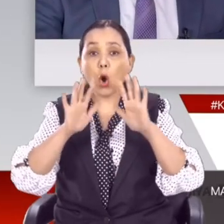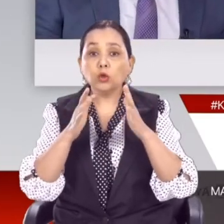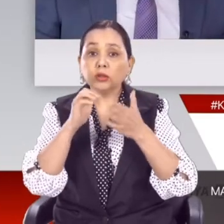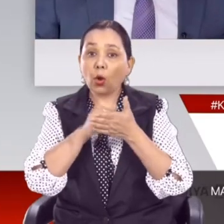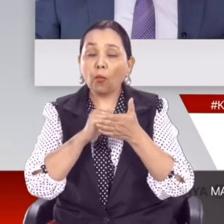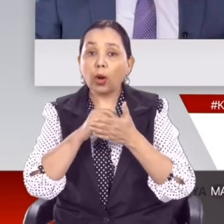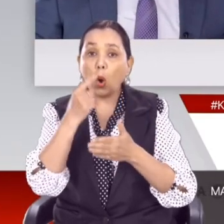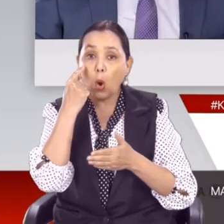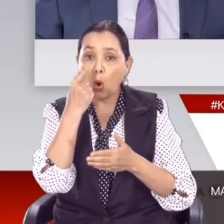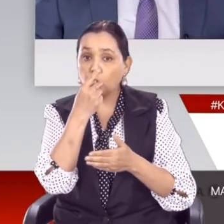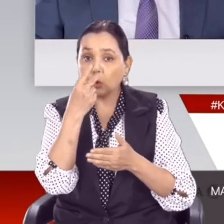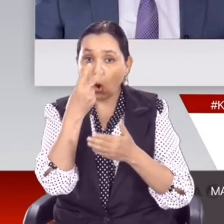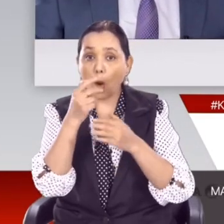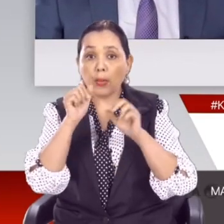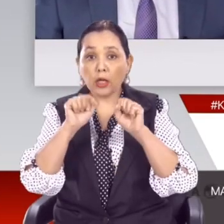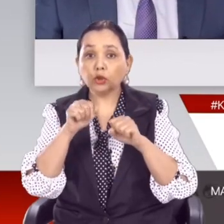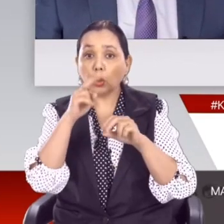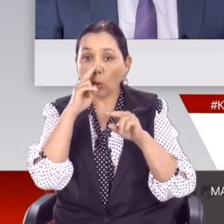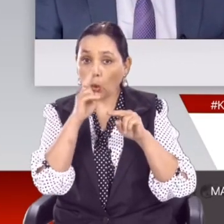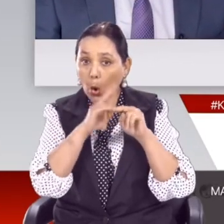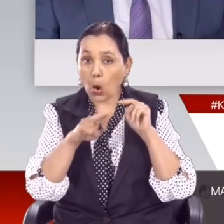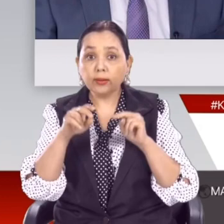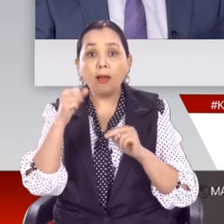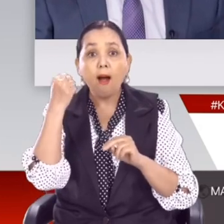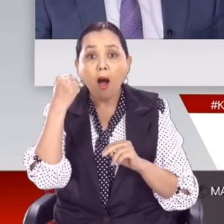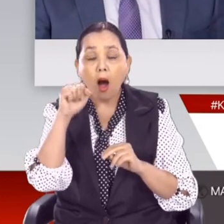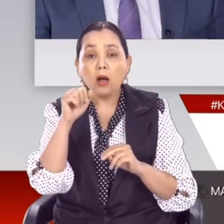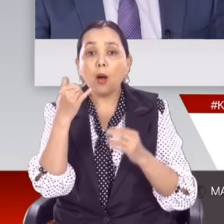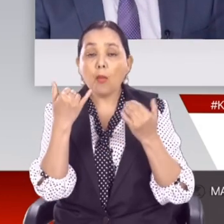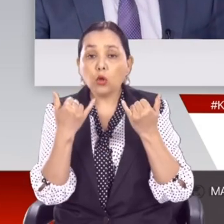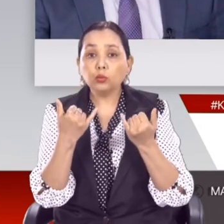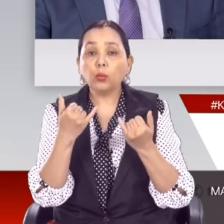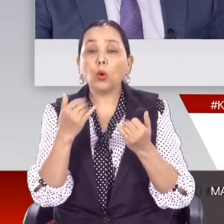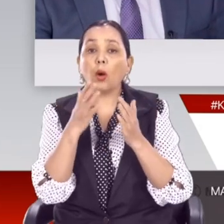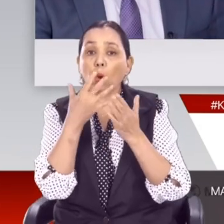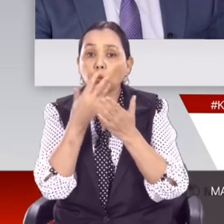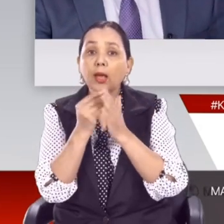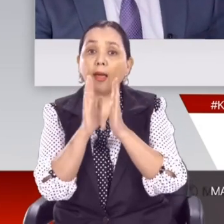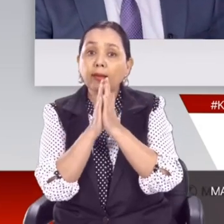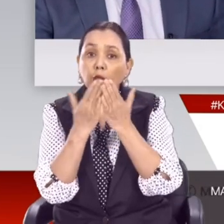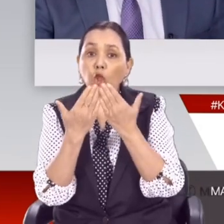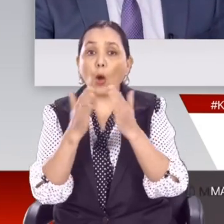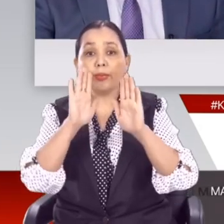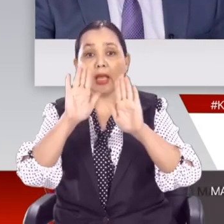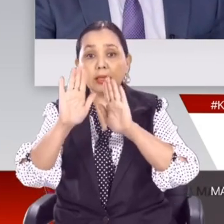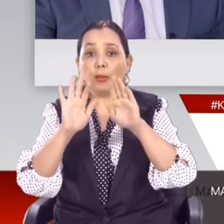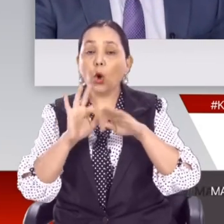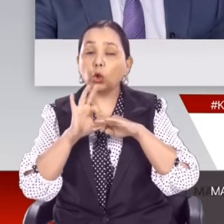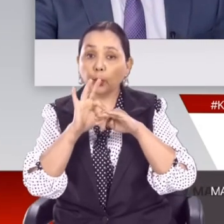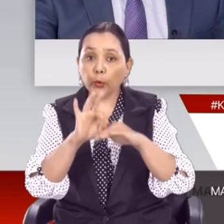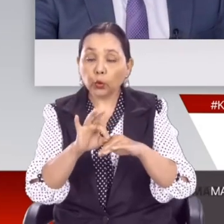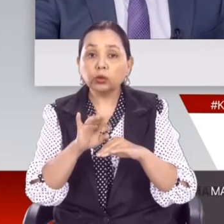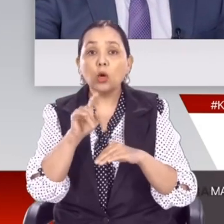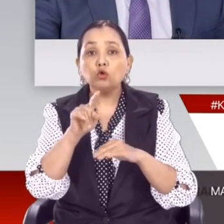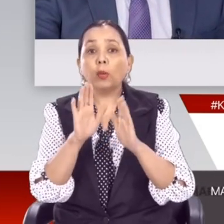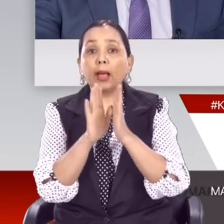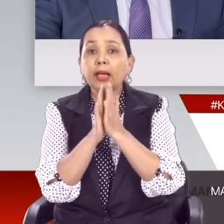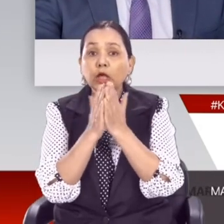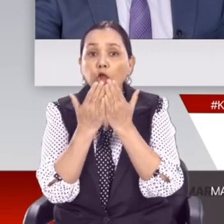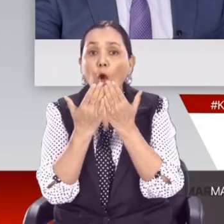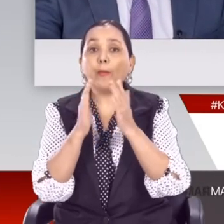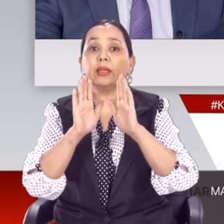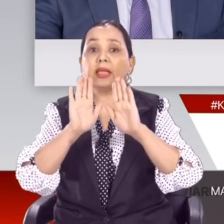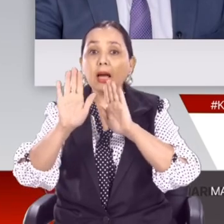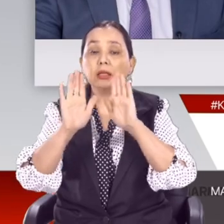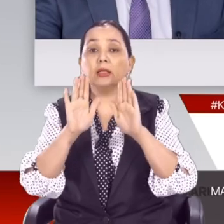baxtsiz hodisa tufayli ko'rish qobiliyatini yo'qotgan qahramonimiz bugun o'zining kitob taqdimotini o'tkazdi va ushbu